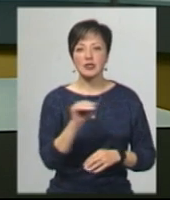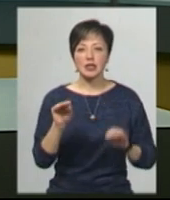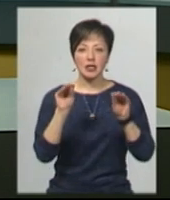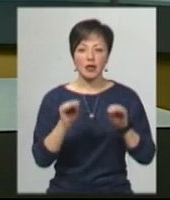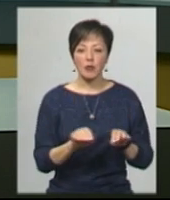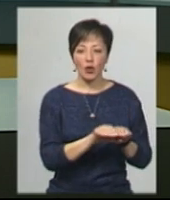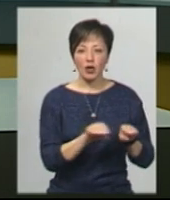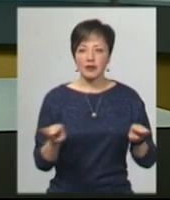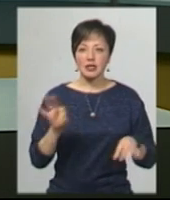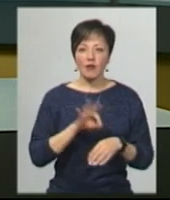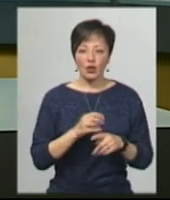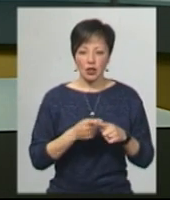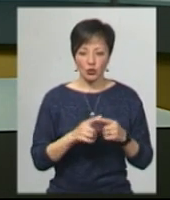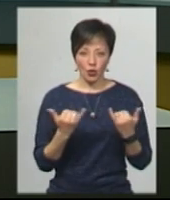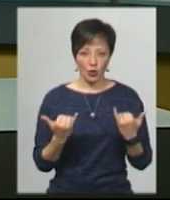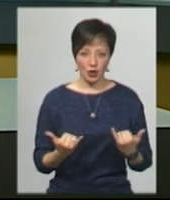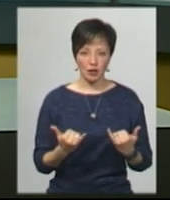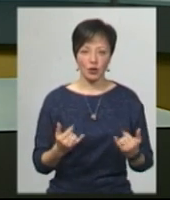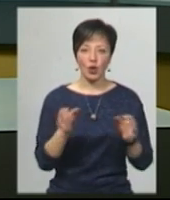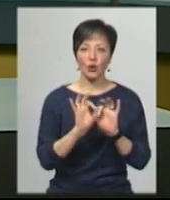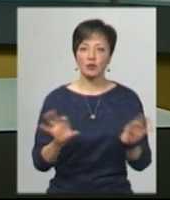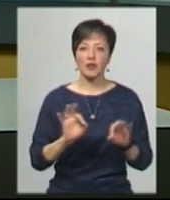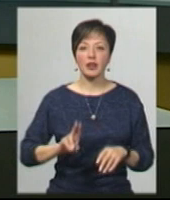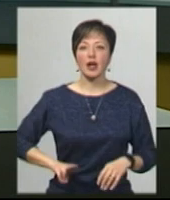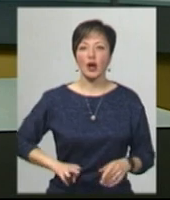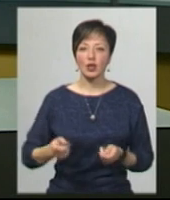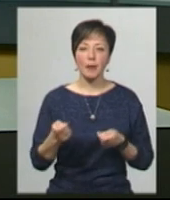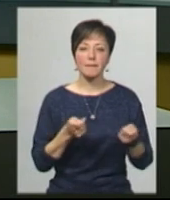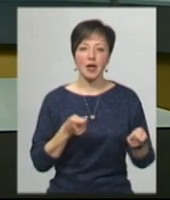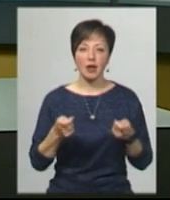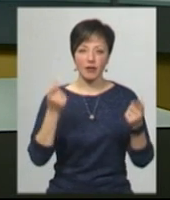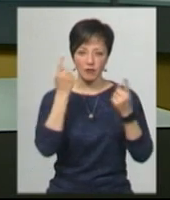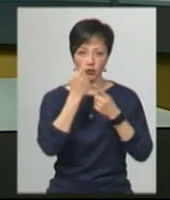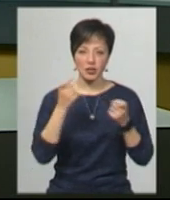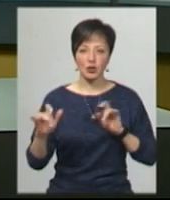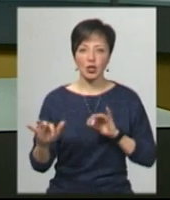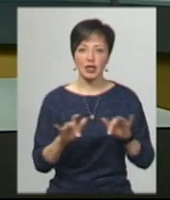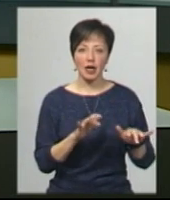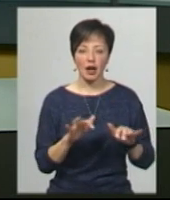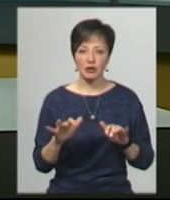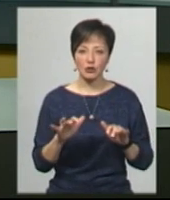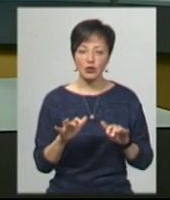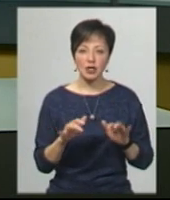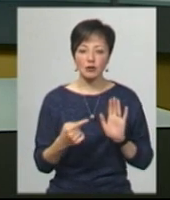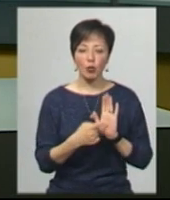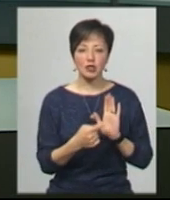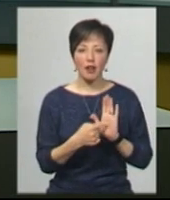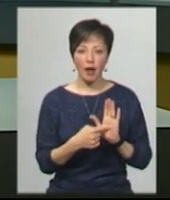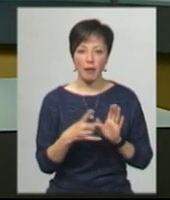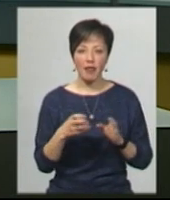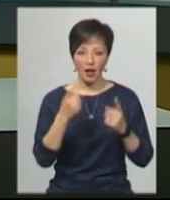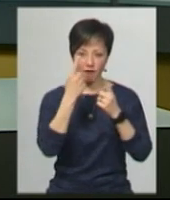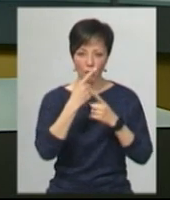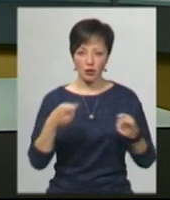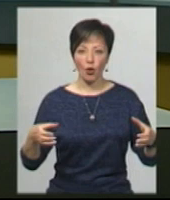захворюваності на цю годину. Про це Суспільному розповіла директорка департаменту інформаційної діяльності Інна Михайлова із посиланням на